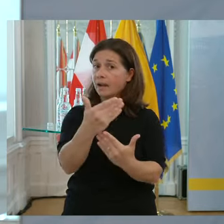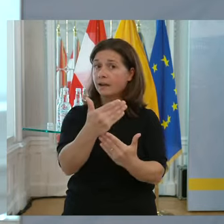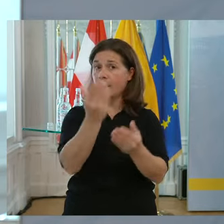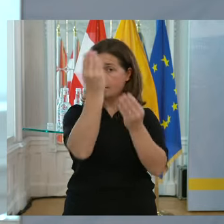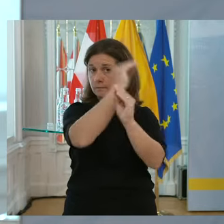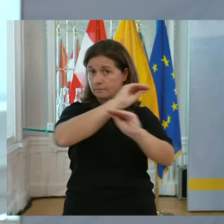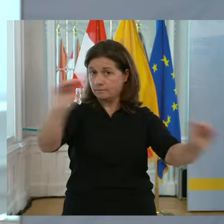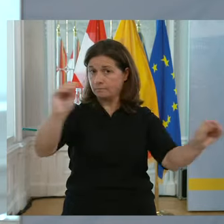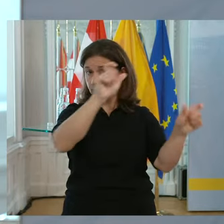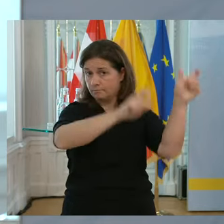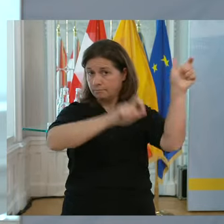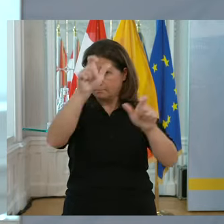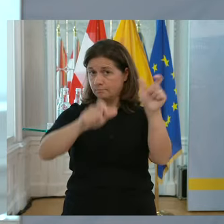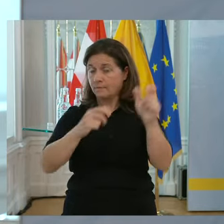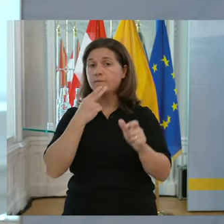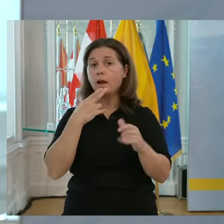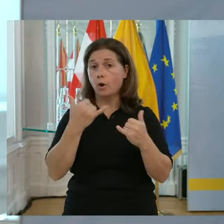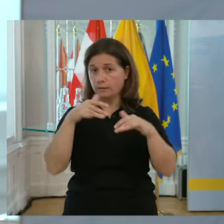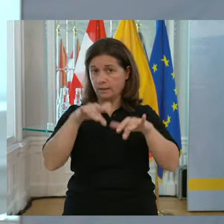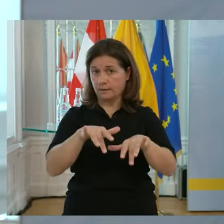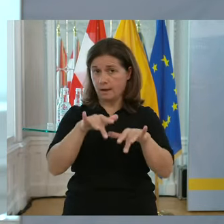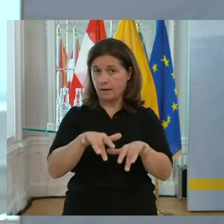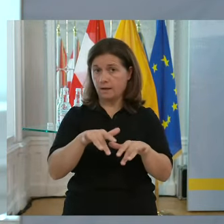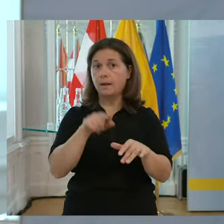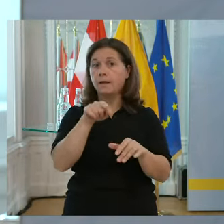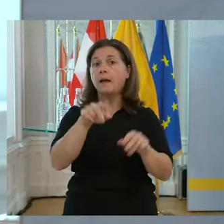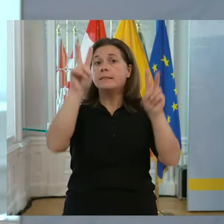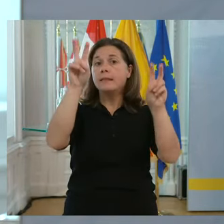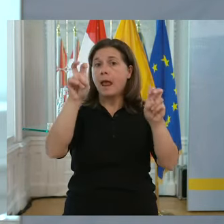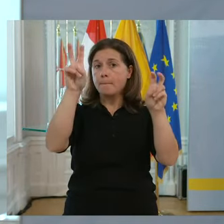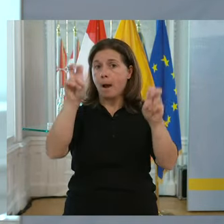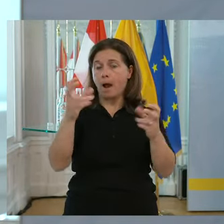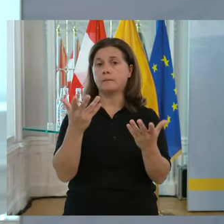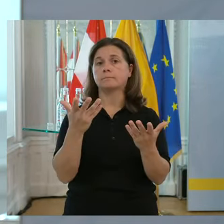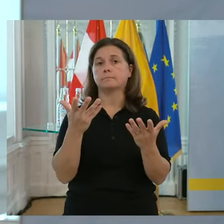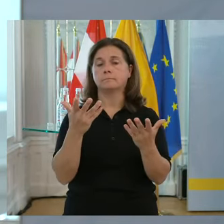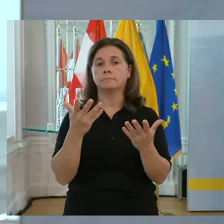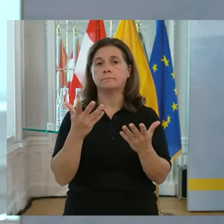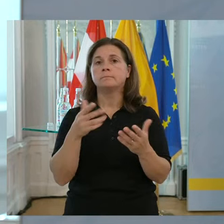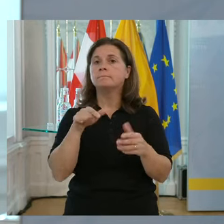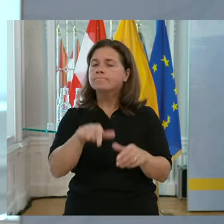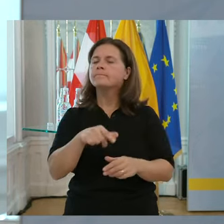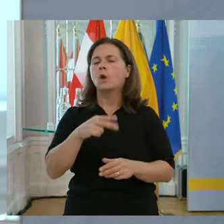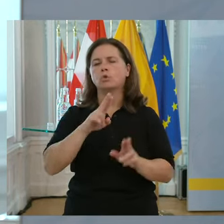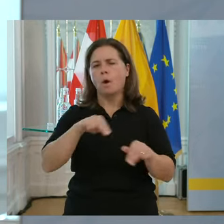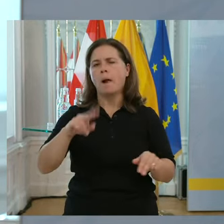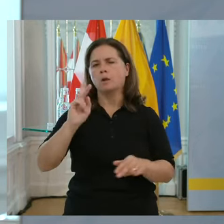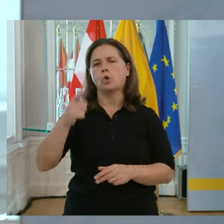alle sagen, dass Sie hier sind, dass Sie diesen Thema, das wie gesagt eine